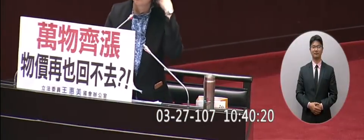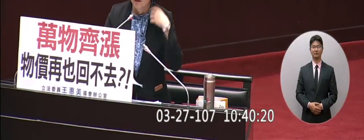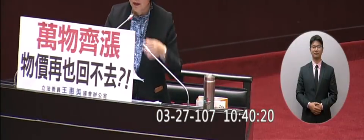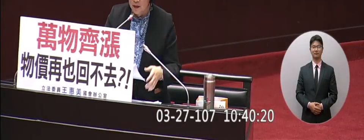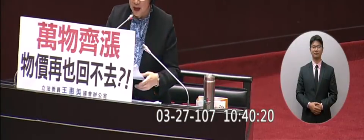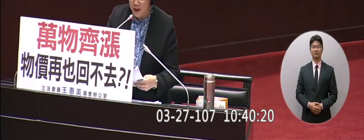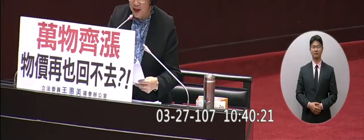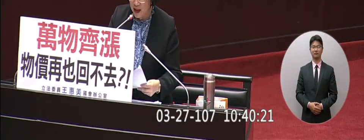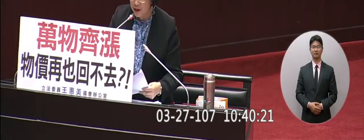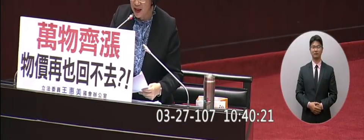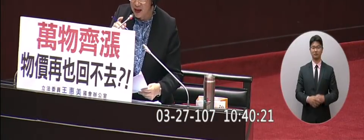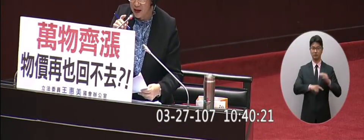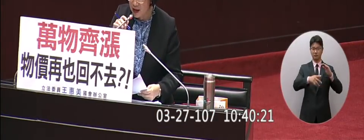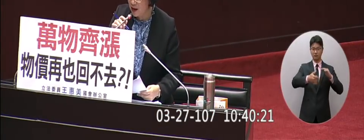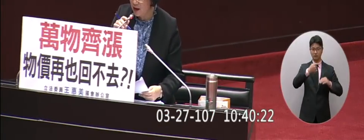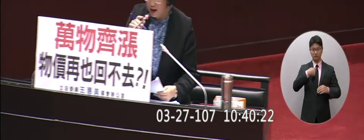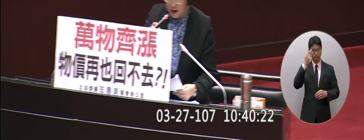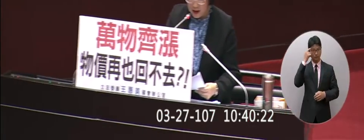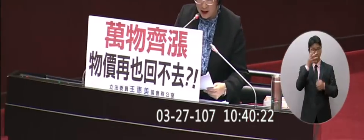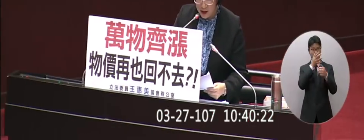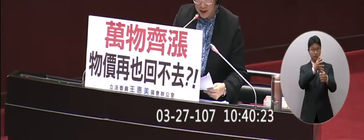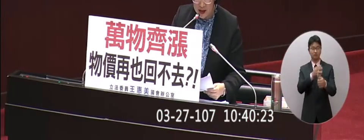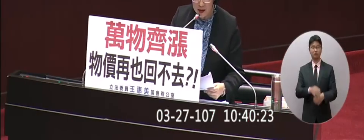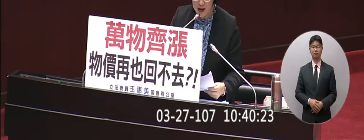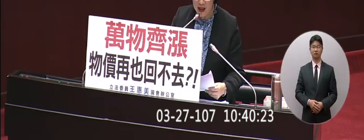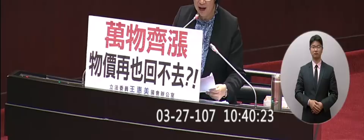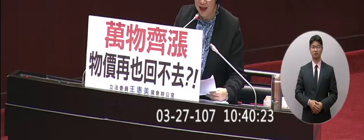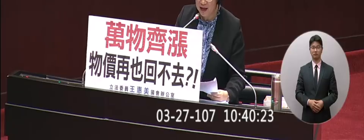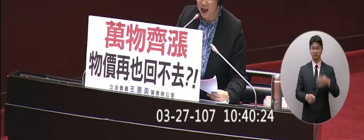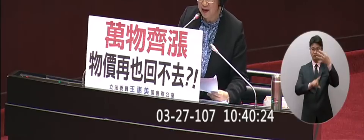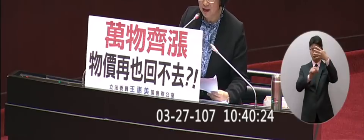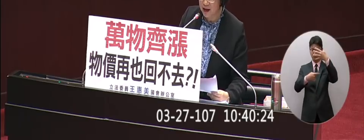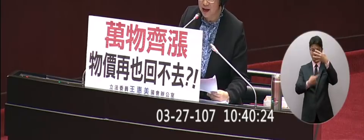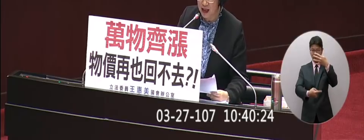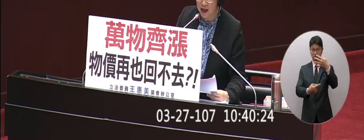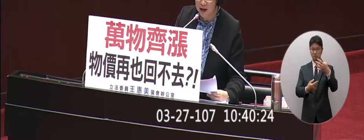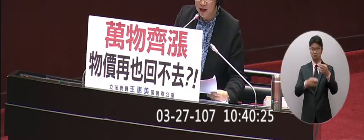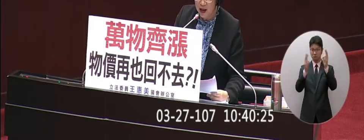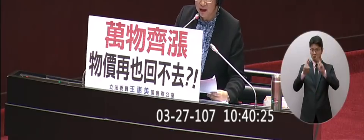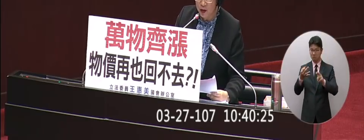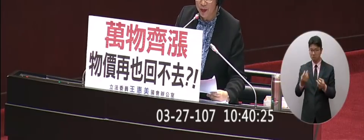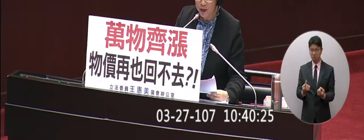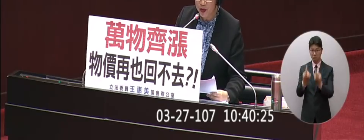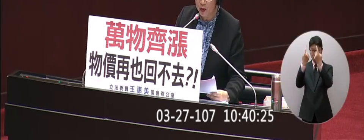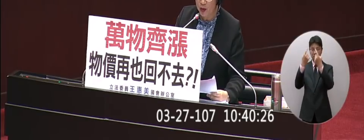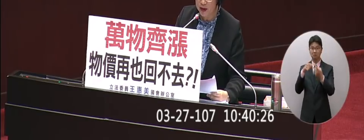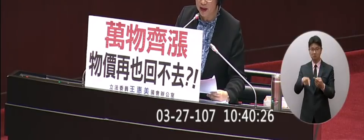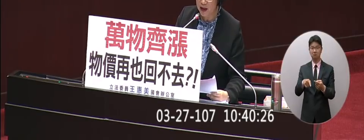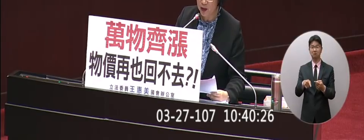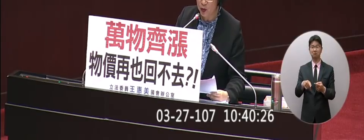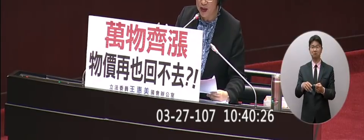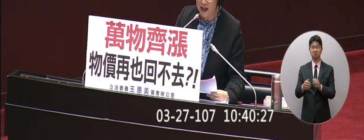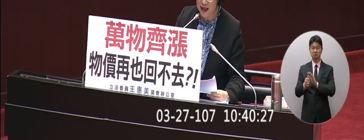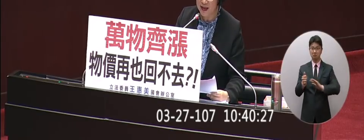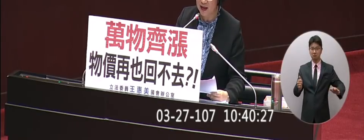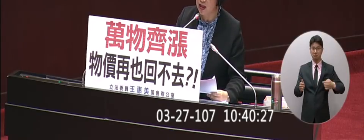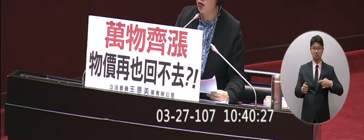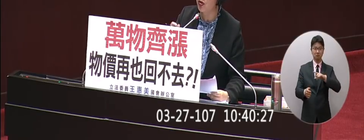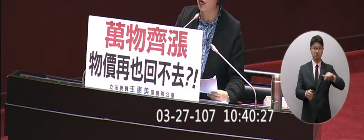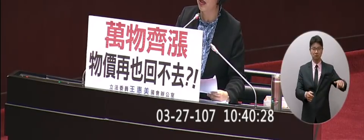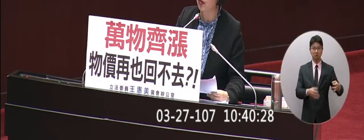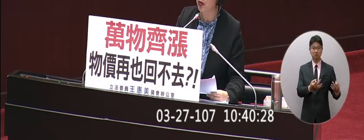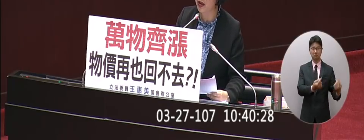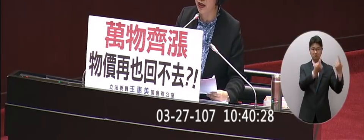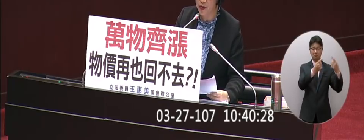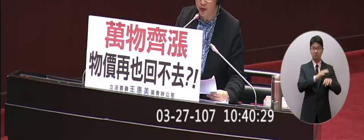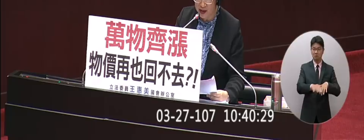王委员你好。 赖院长，我想请教，这个我们四月一号开始调涨电价，到底会不会对于我们这个物价上涨继